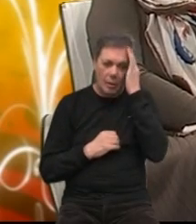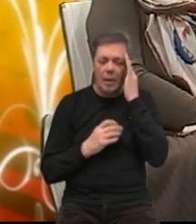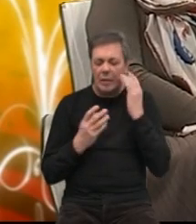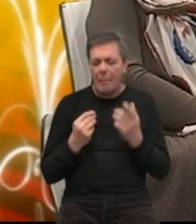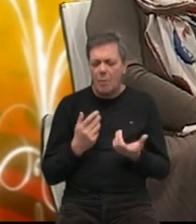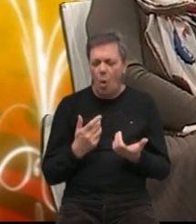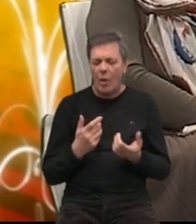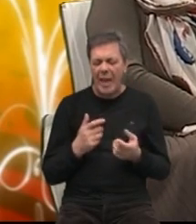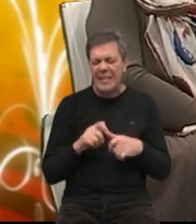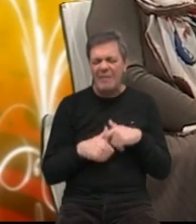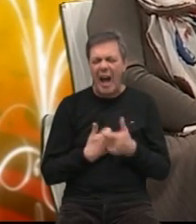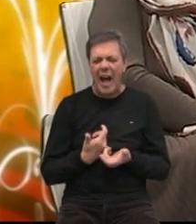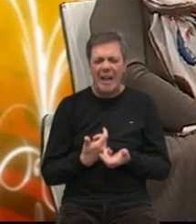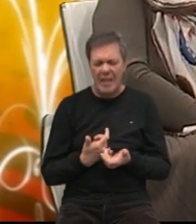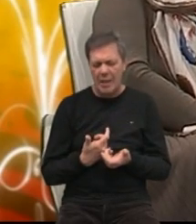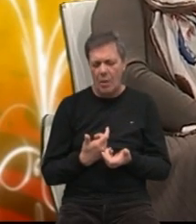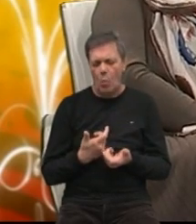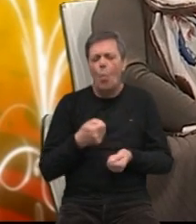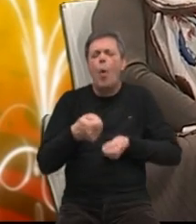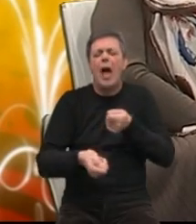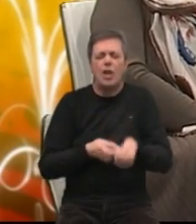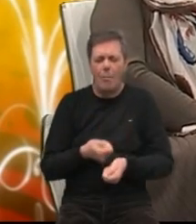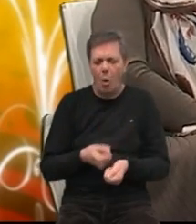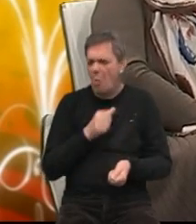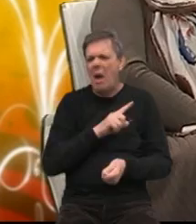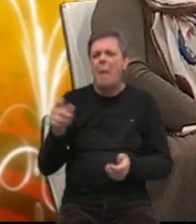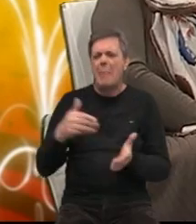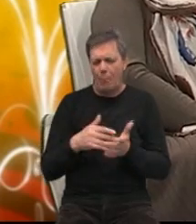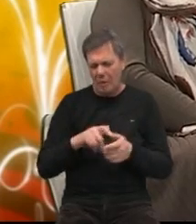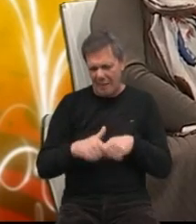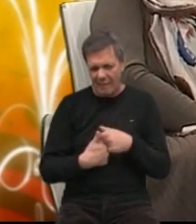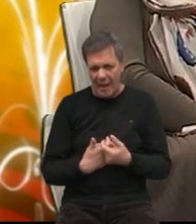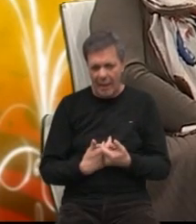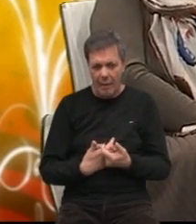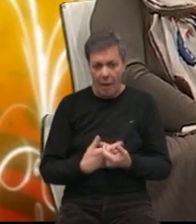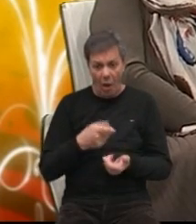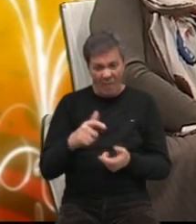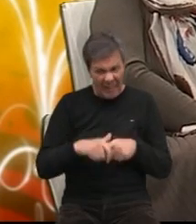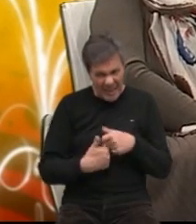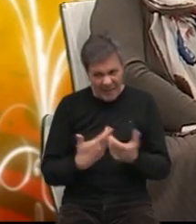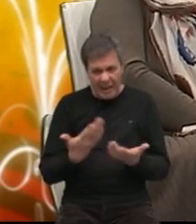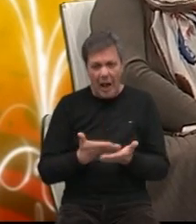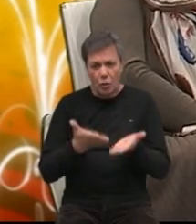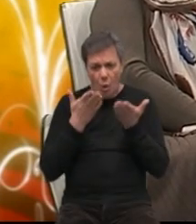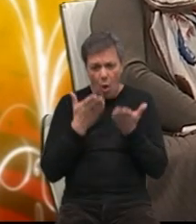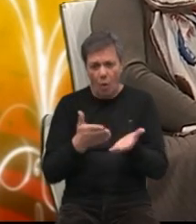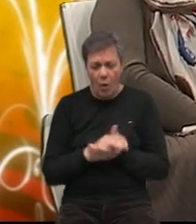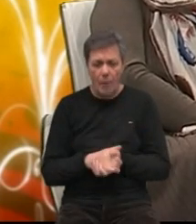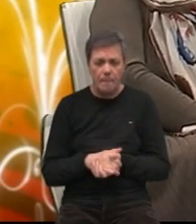mi ulažemo tam, da ulažemo u nepotrebne stvari, a ovakve stvari kao što su ovo,